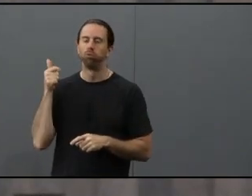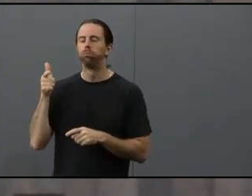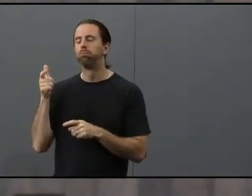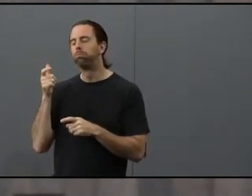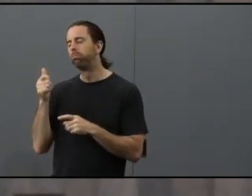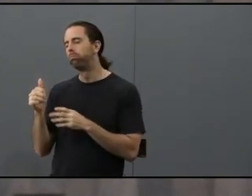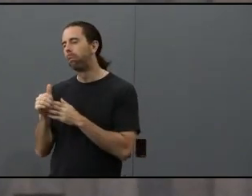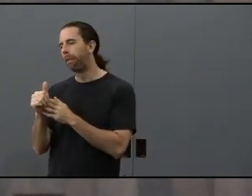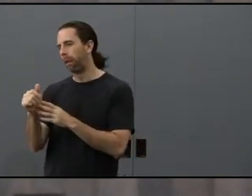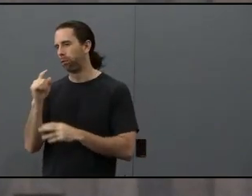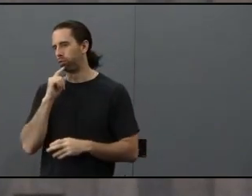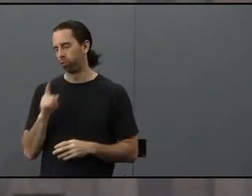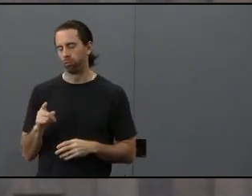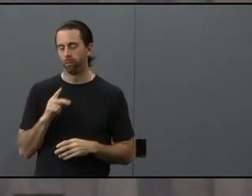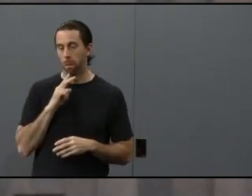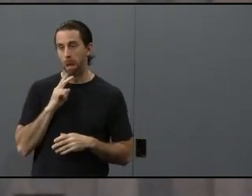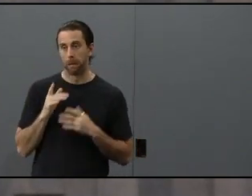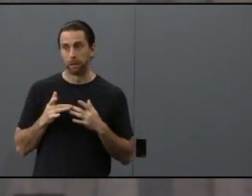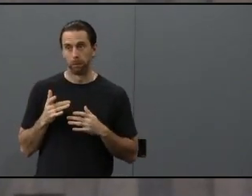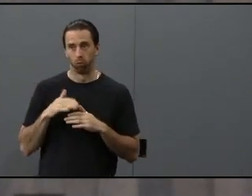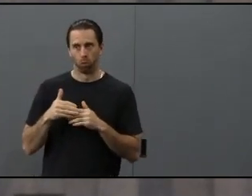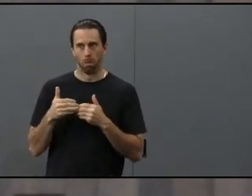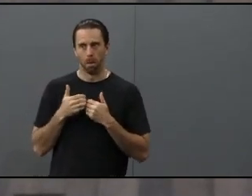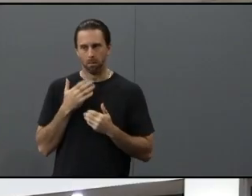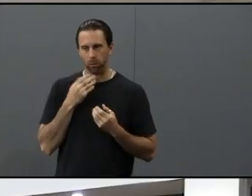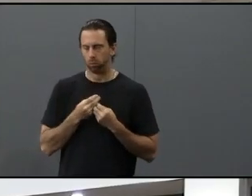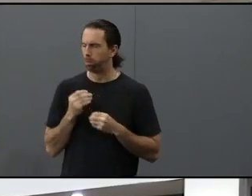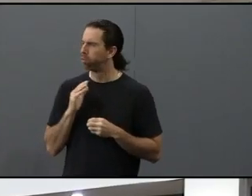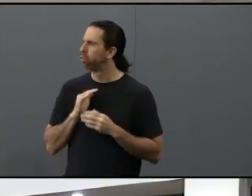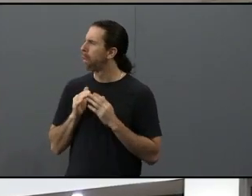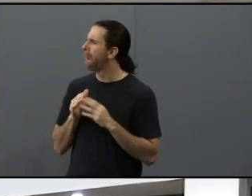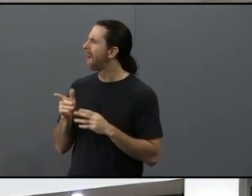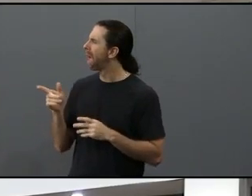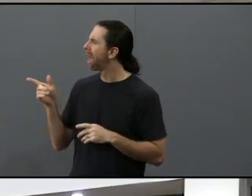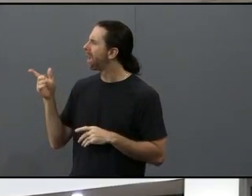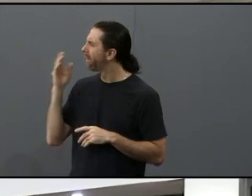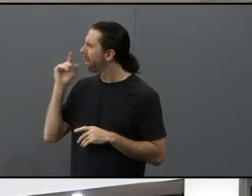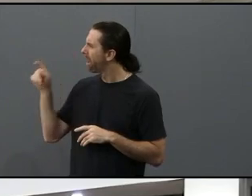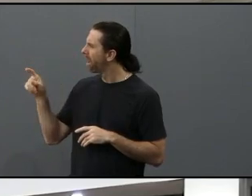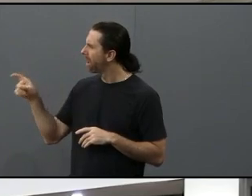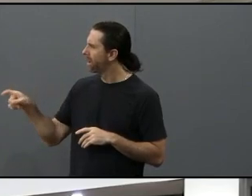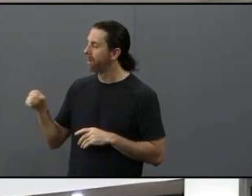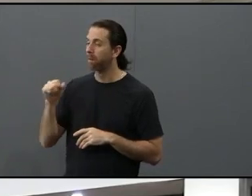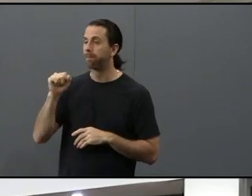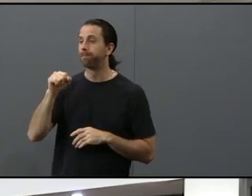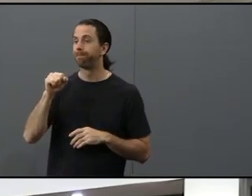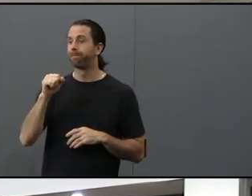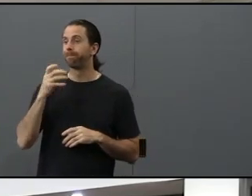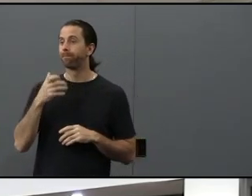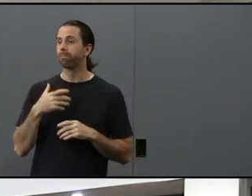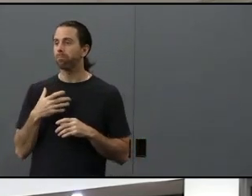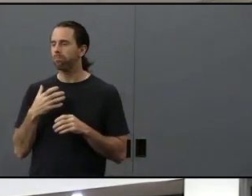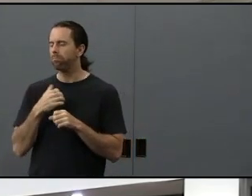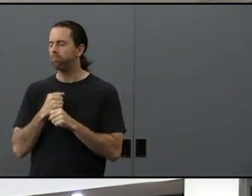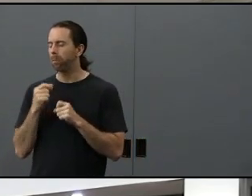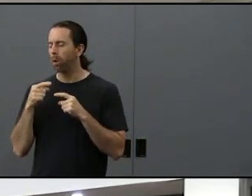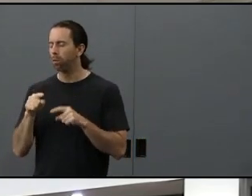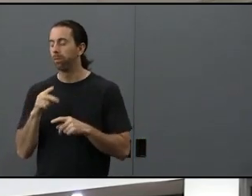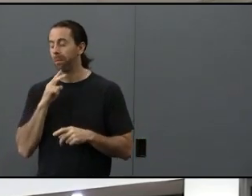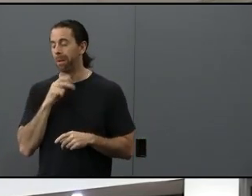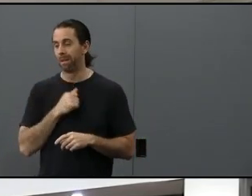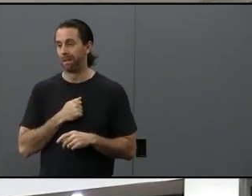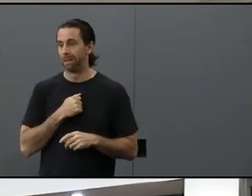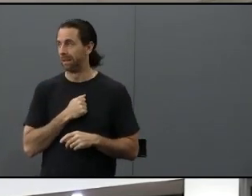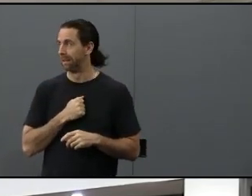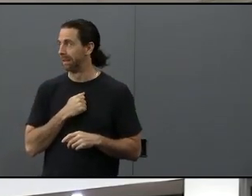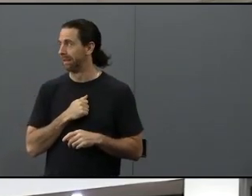guider mais on est très sensible à votre demande monsieur urbain je sais pas si euh ben en fait je vouis juste faire un bref retour euh je suis désolé